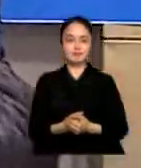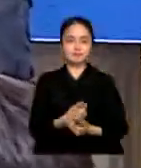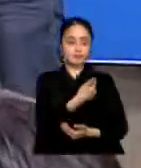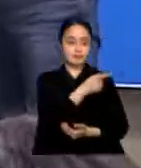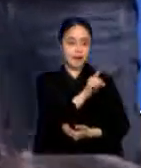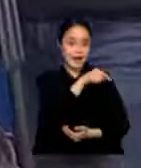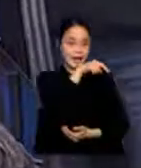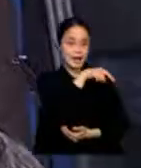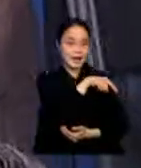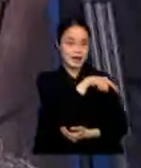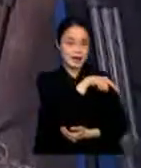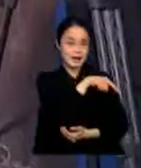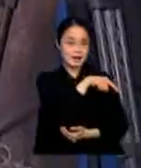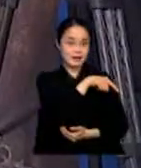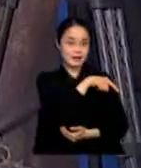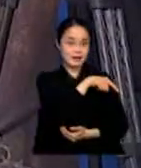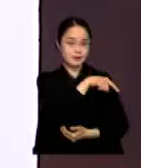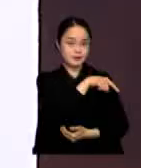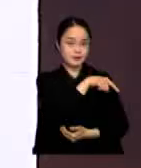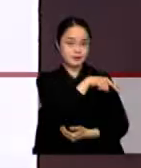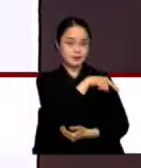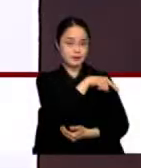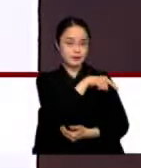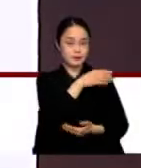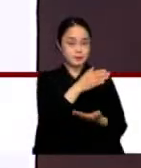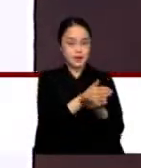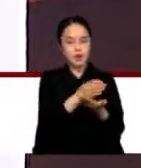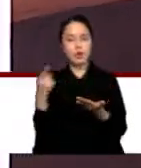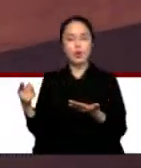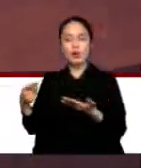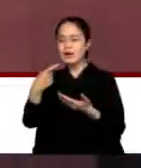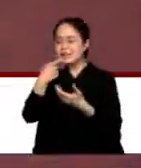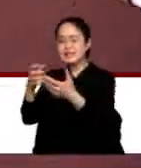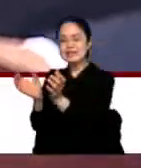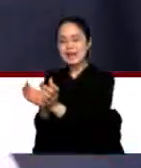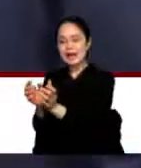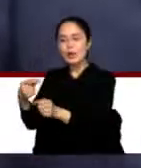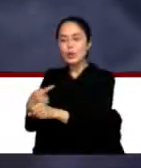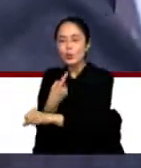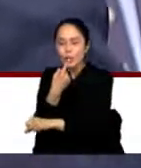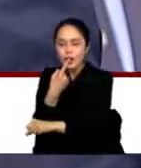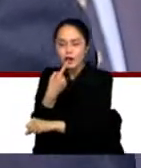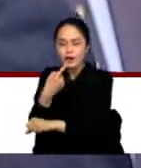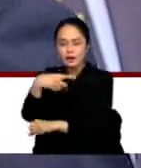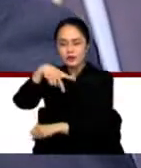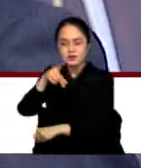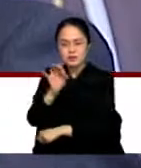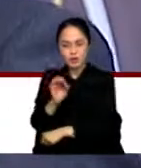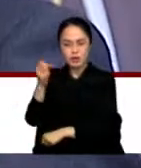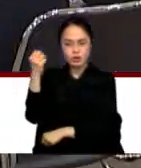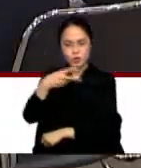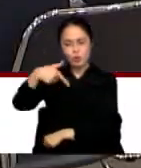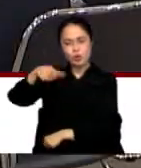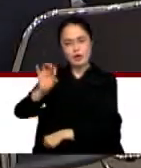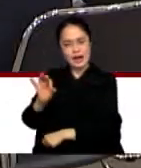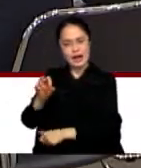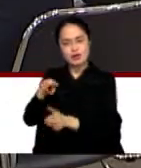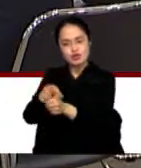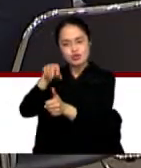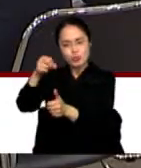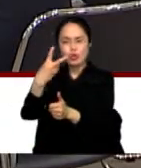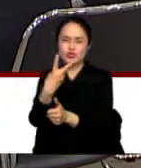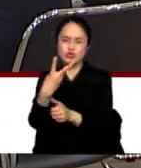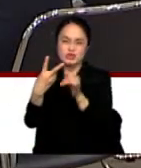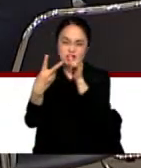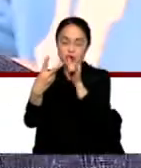구청장 후보로 함께 출사표를 던졌던 같은 당 의성 백진 예비후보 와 강 상 만 예비 부부 모두 당의 전략 공천 결과를 받아들일 수